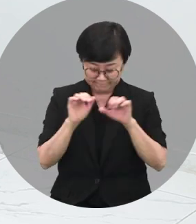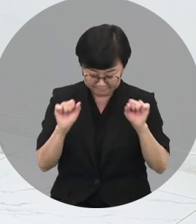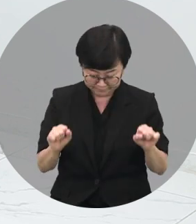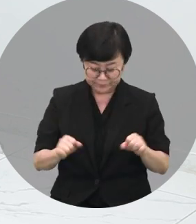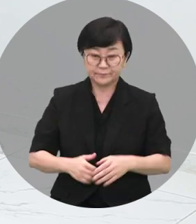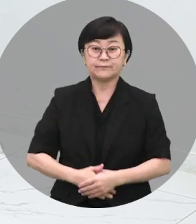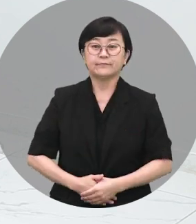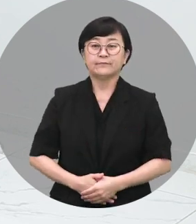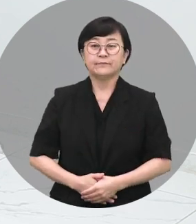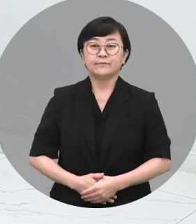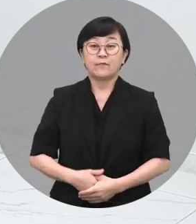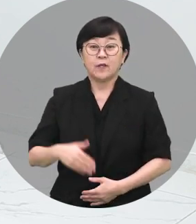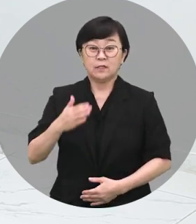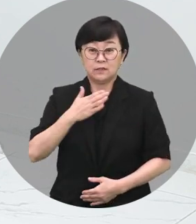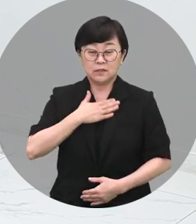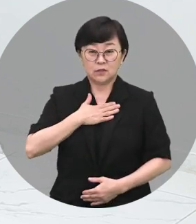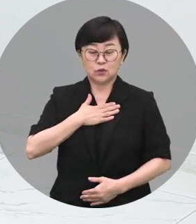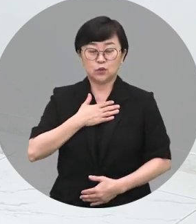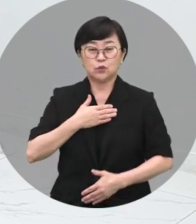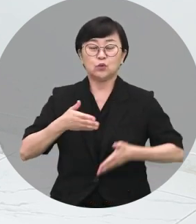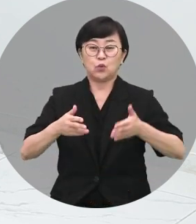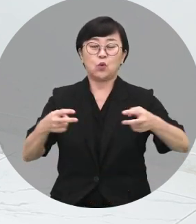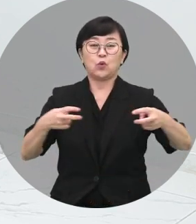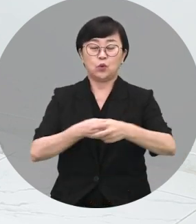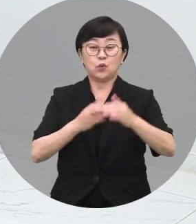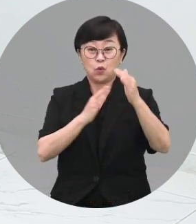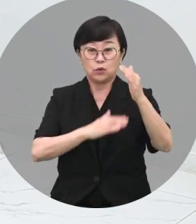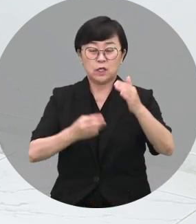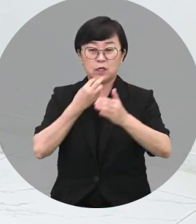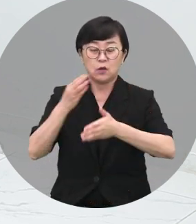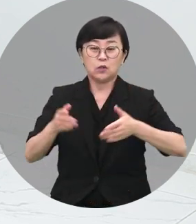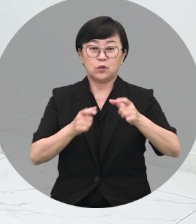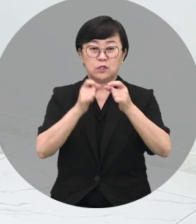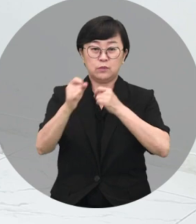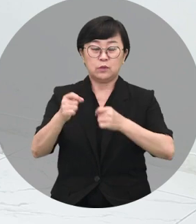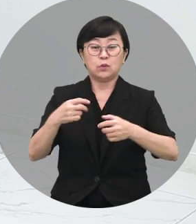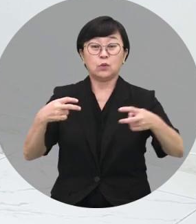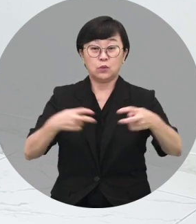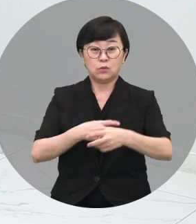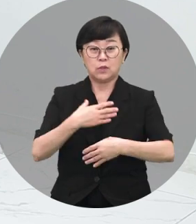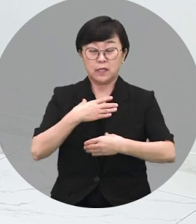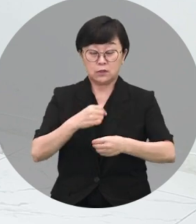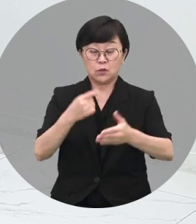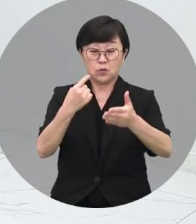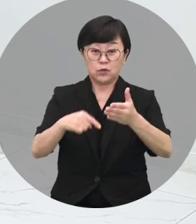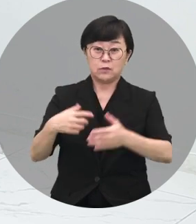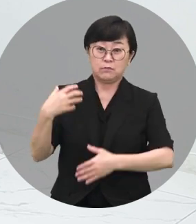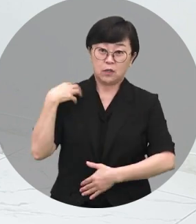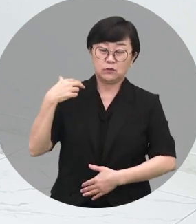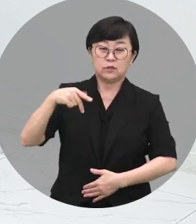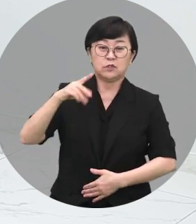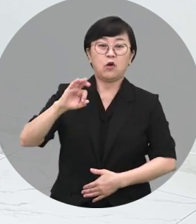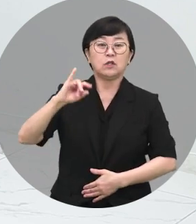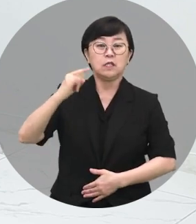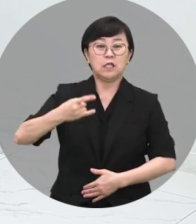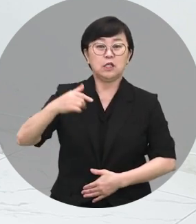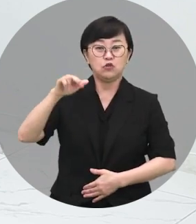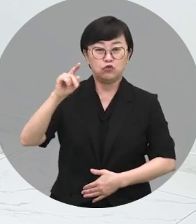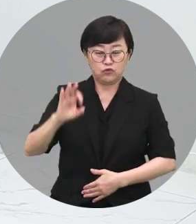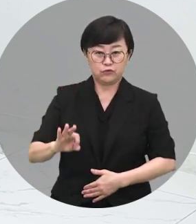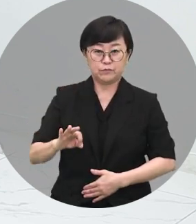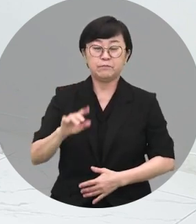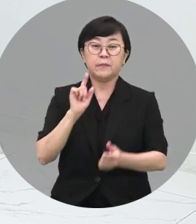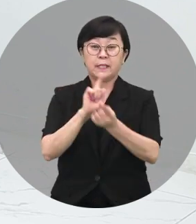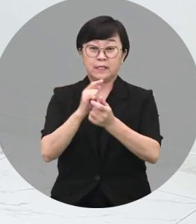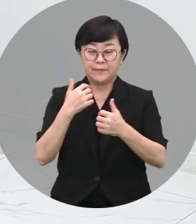안녕하세요. 저는 도로교통단 경기도 지부에서 교통안전교육을 담당을 하고 있는 정희준입니다.